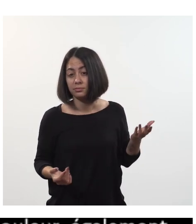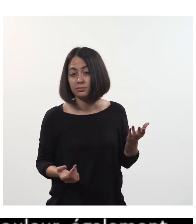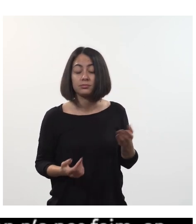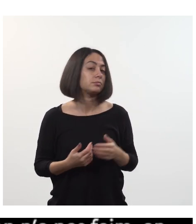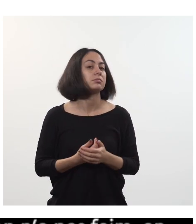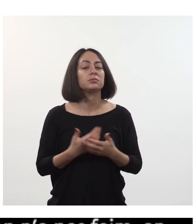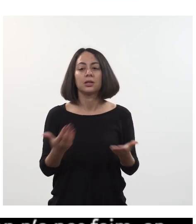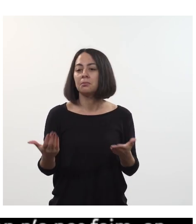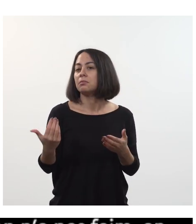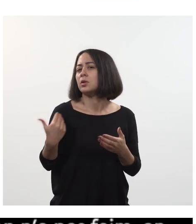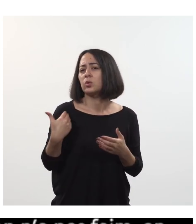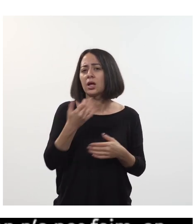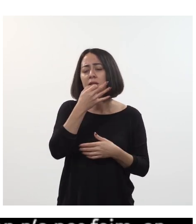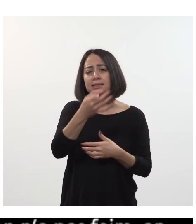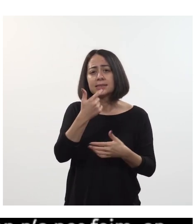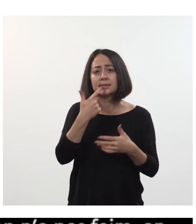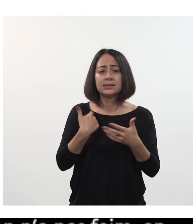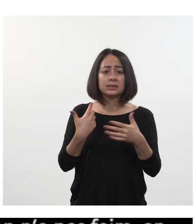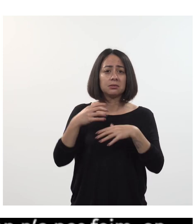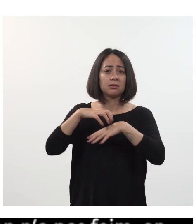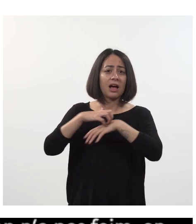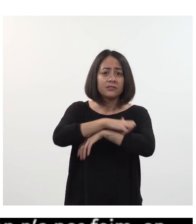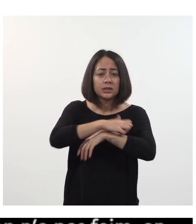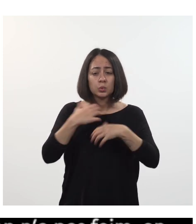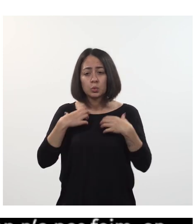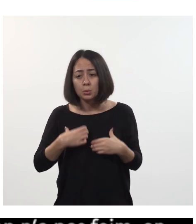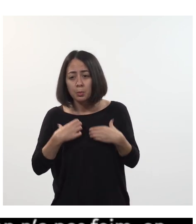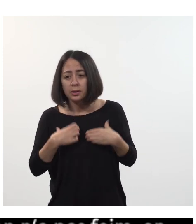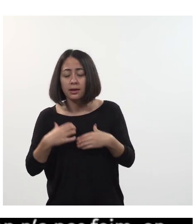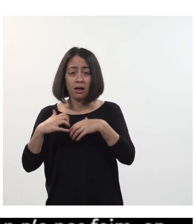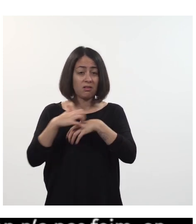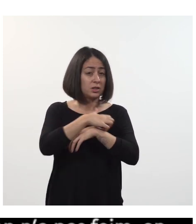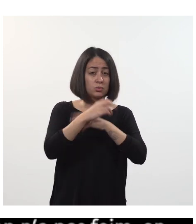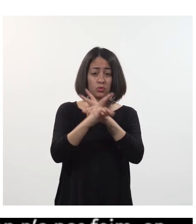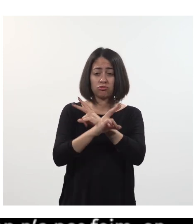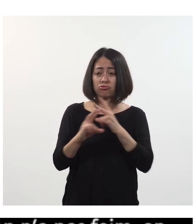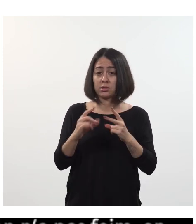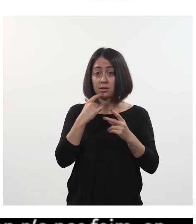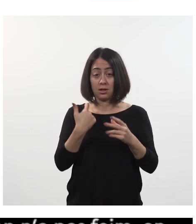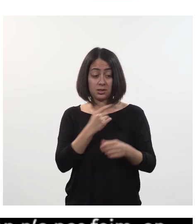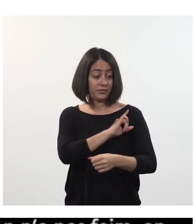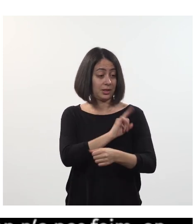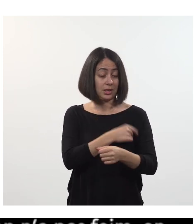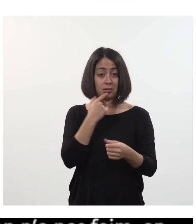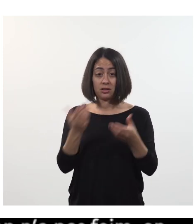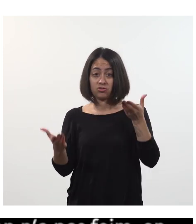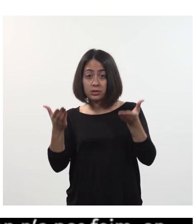l'heure, les infections pulmonaires et autres, tout ça va participer à ce déséquilibre de balance énergétique.